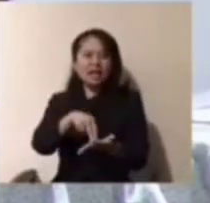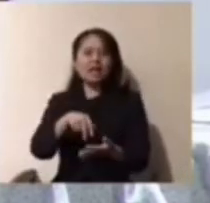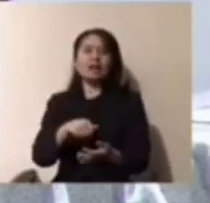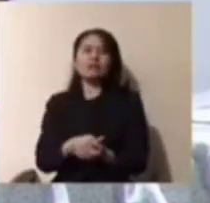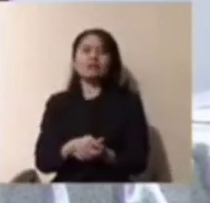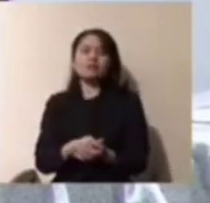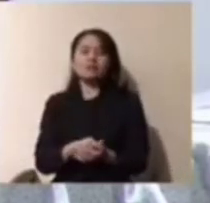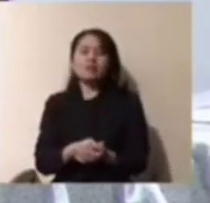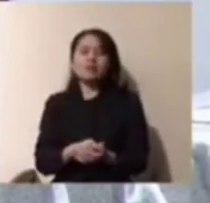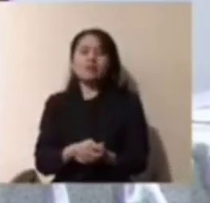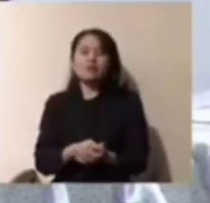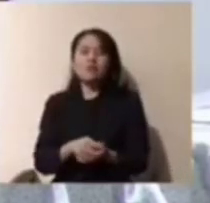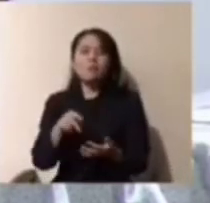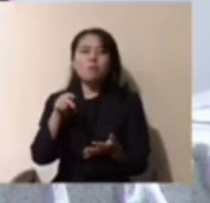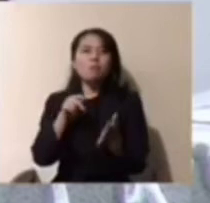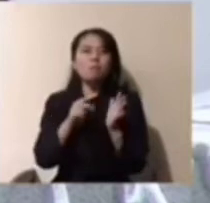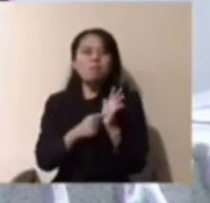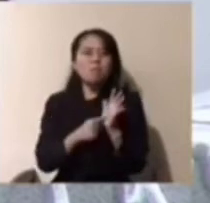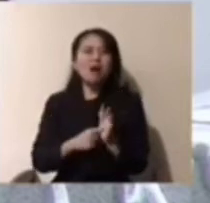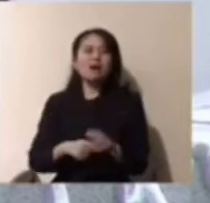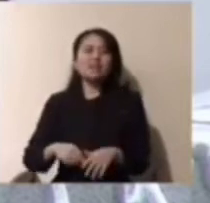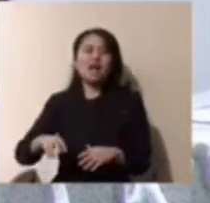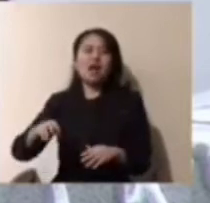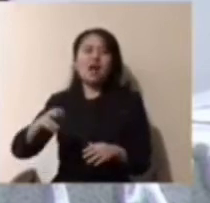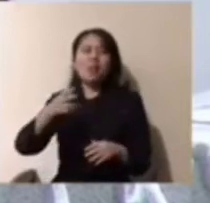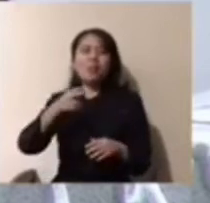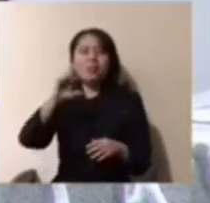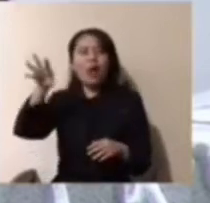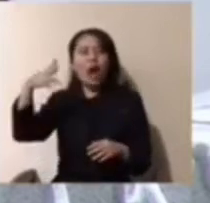pada tahun 2022 ini.